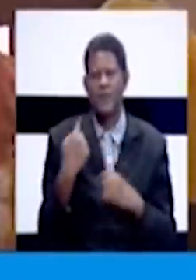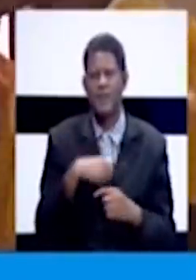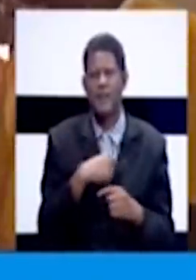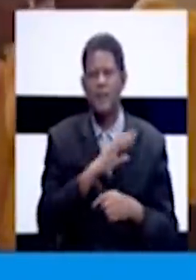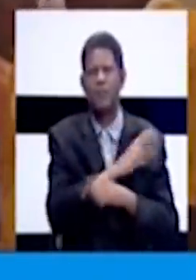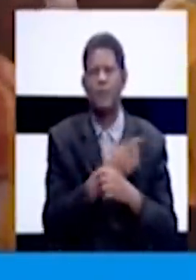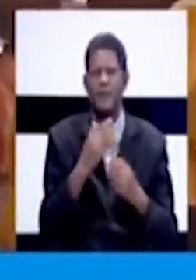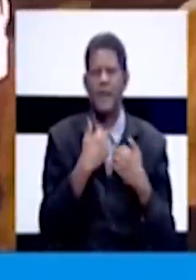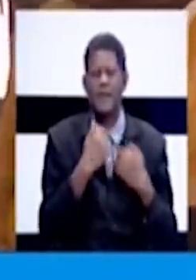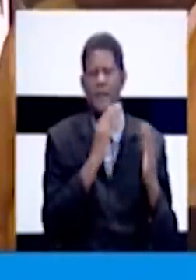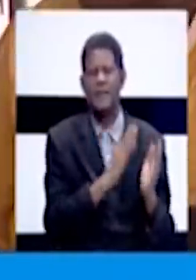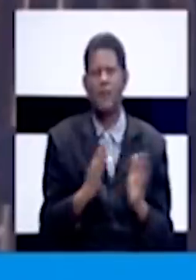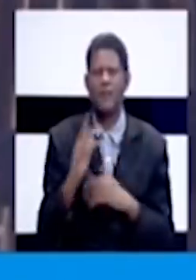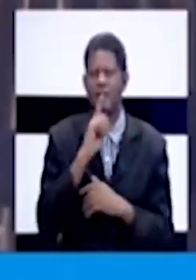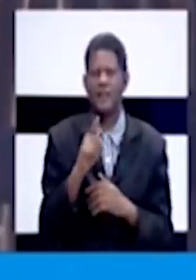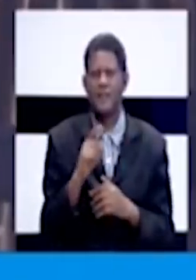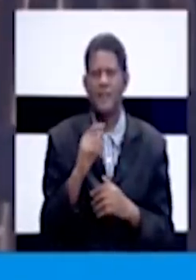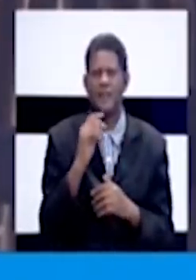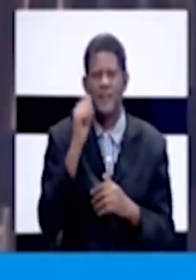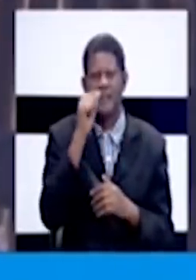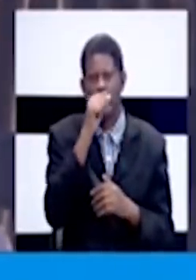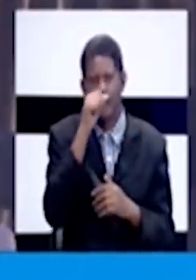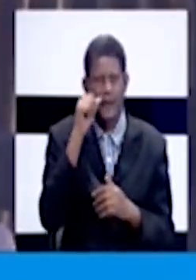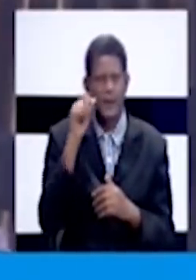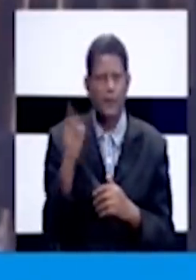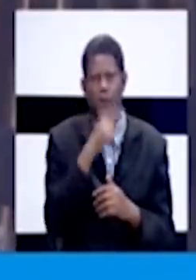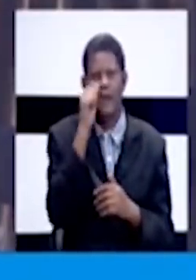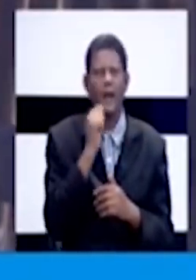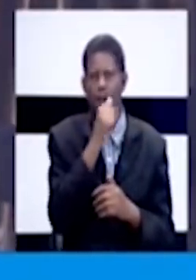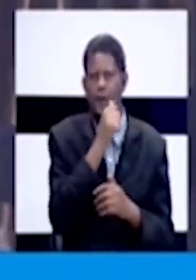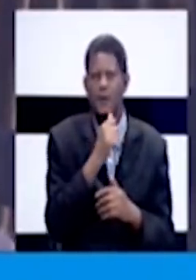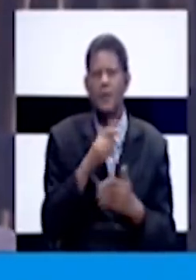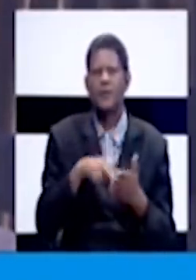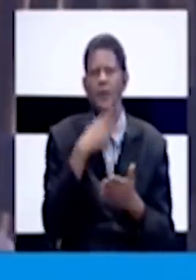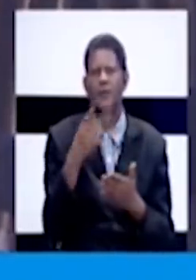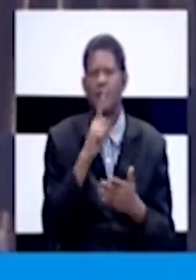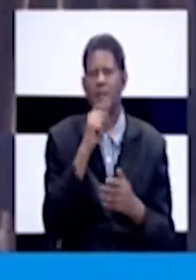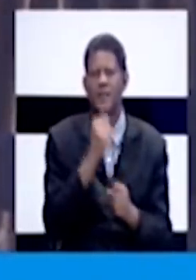እኒአና ኢና ውፍያት ኢና ምስሓትና ይንፍለይ ንኢሳያስ ይኹን ንኣብዪ ይኹን ክነውድቕ ኢና